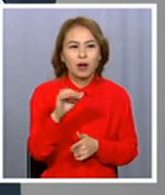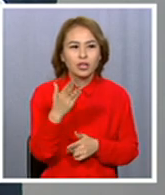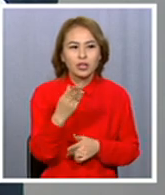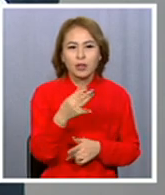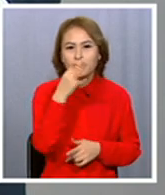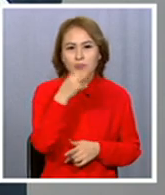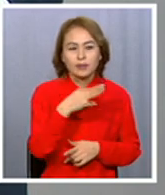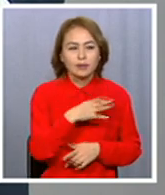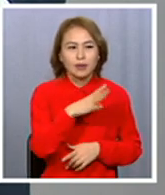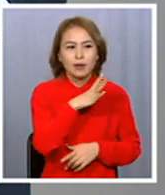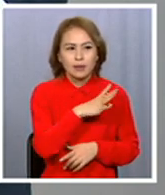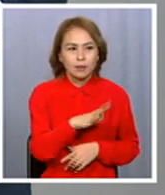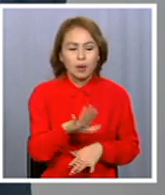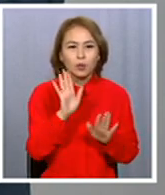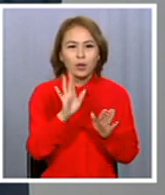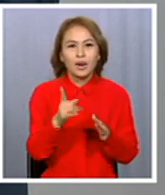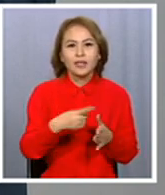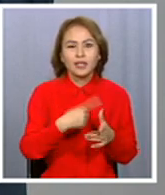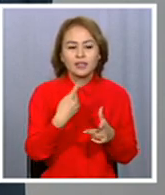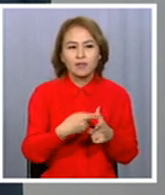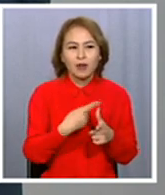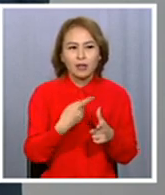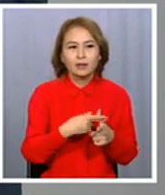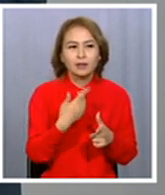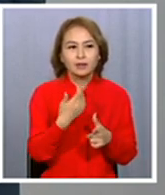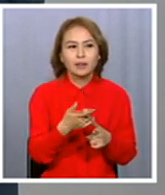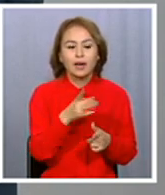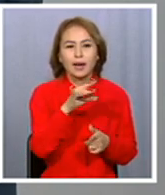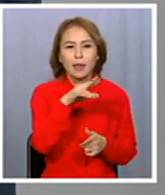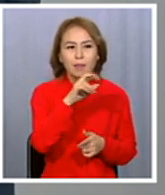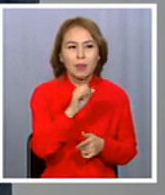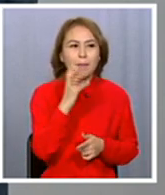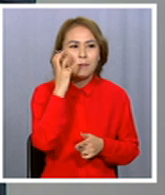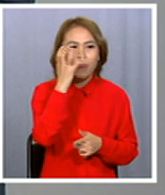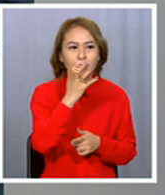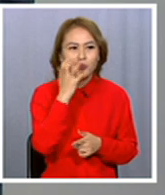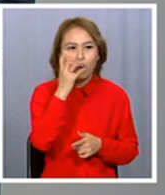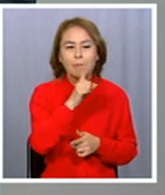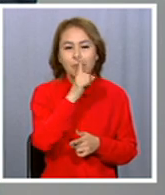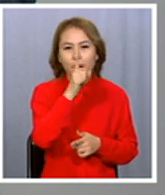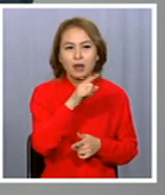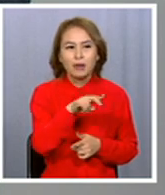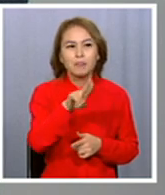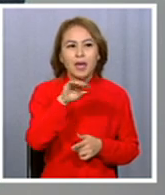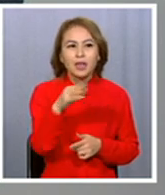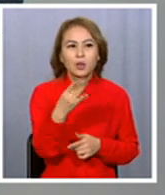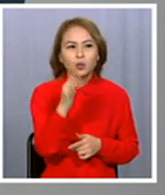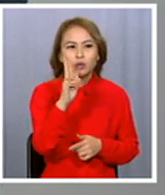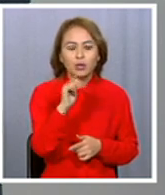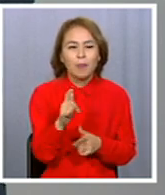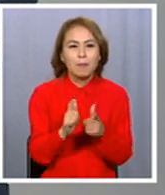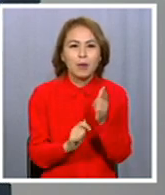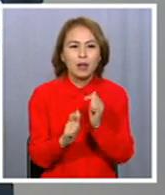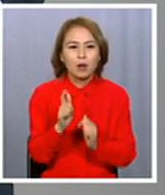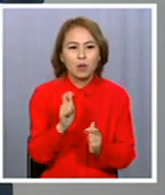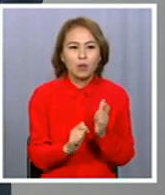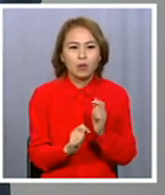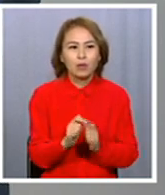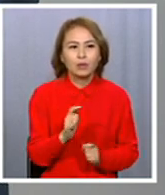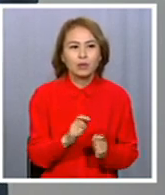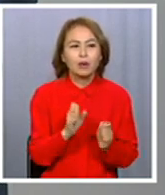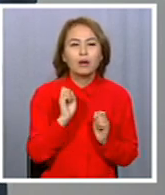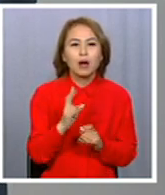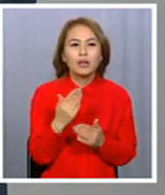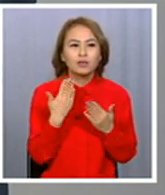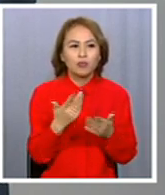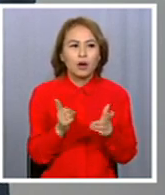сказали. Назвали только ингредиенты. Репа, помидор, морковь, петрушка, молоко. А как ее